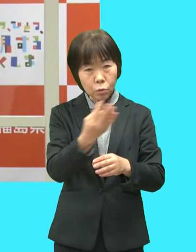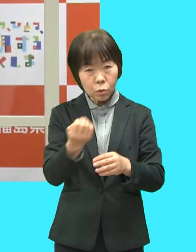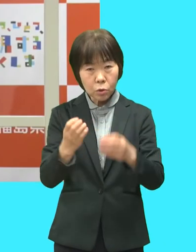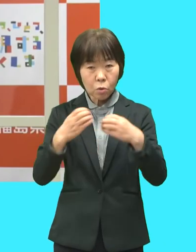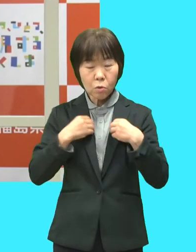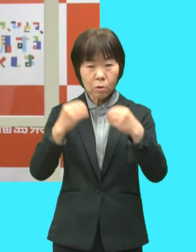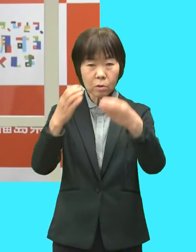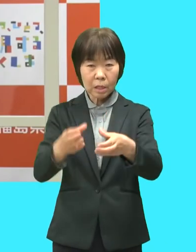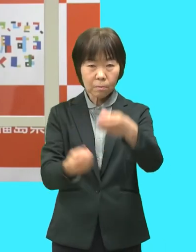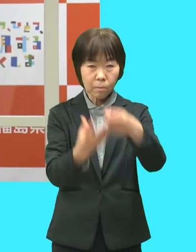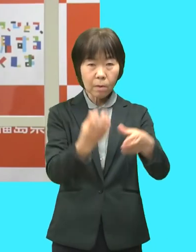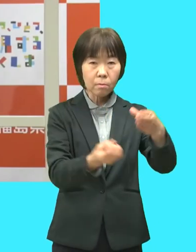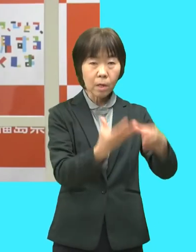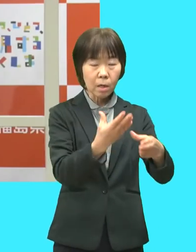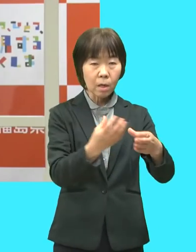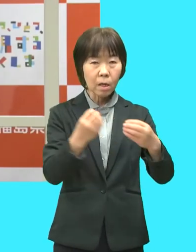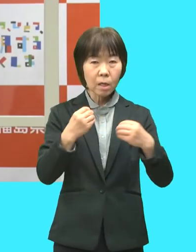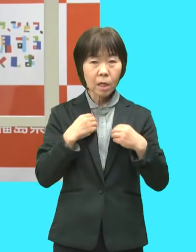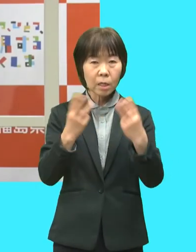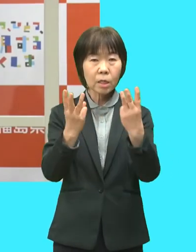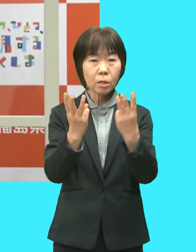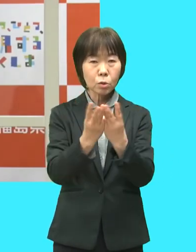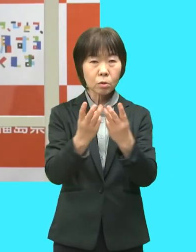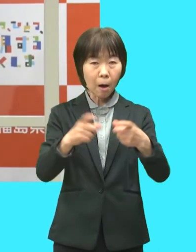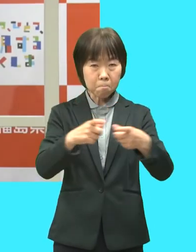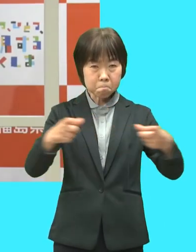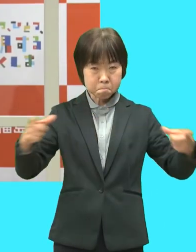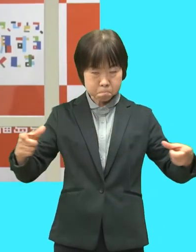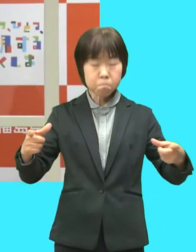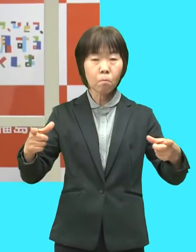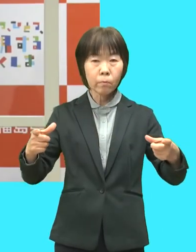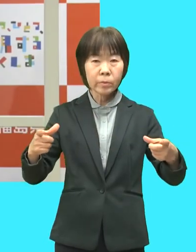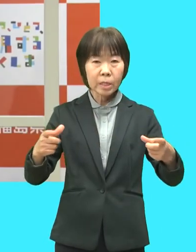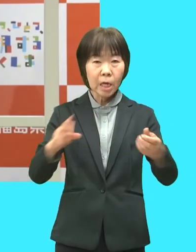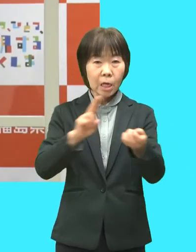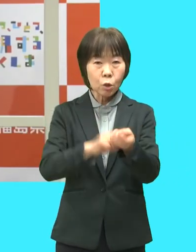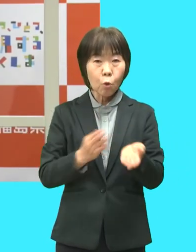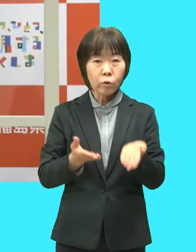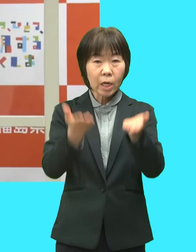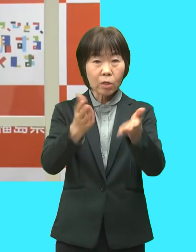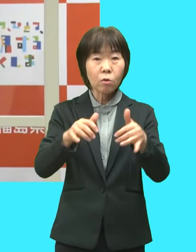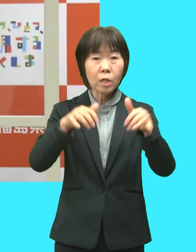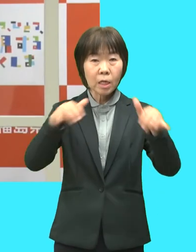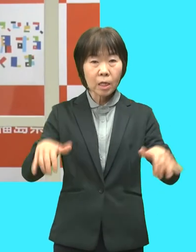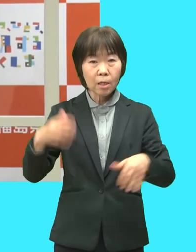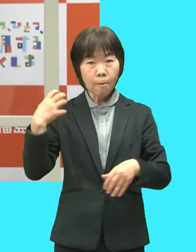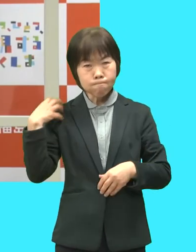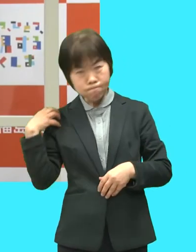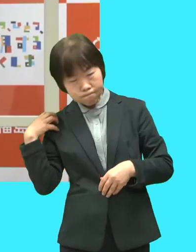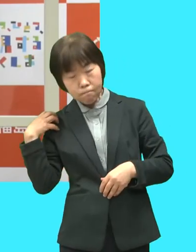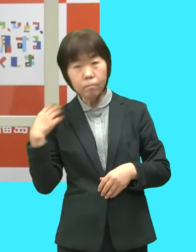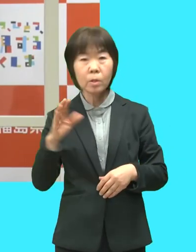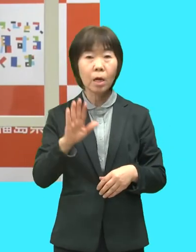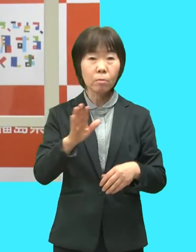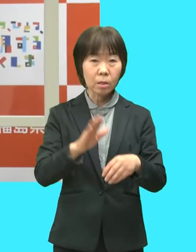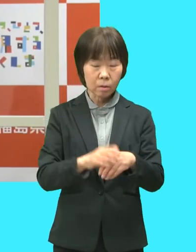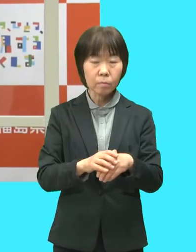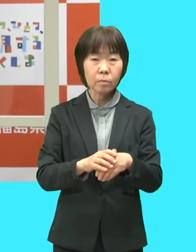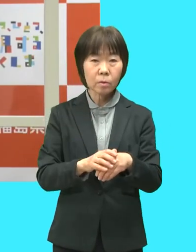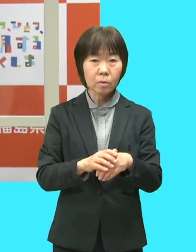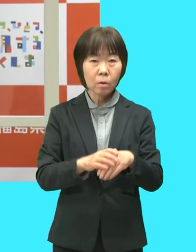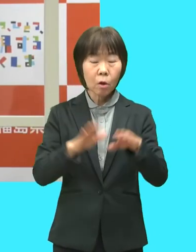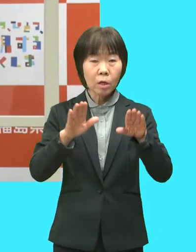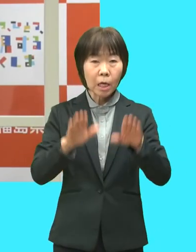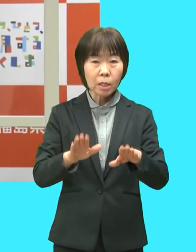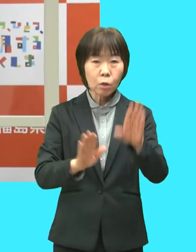をするなど、感染者数が急増して医療提供体制の負荷が増しています。こうした